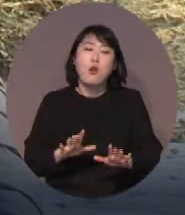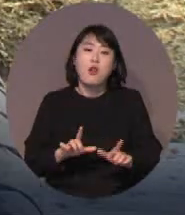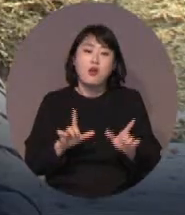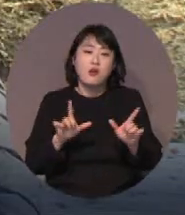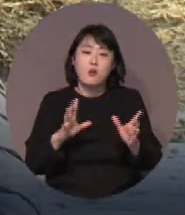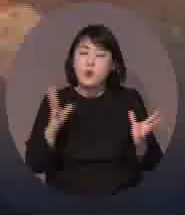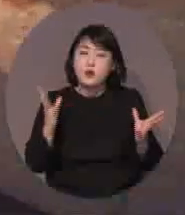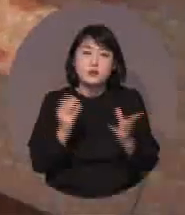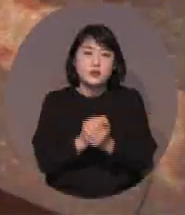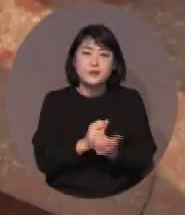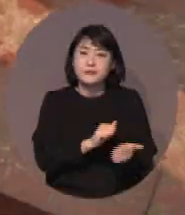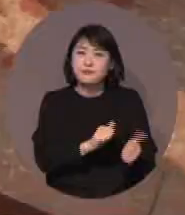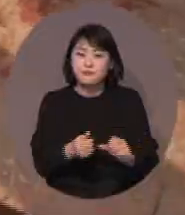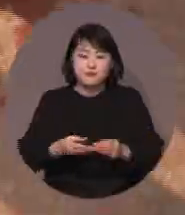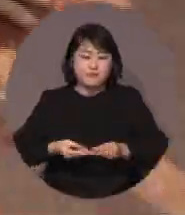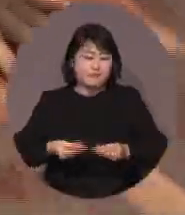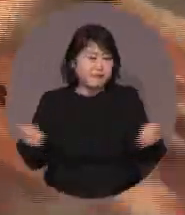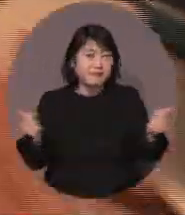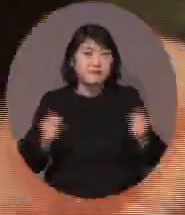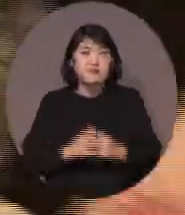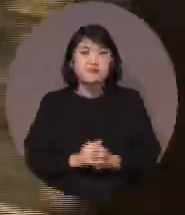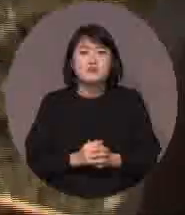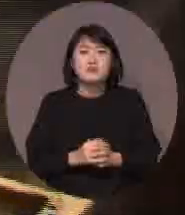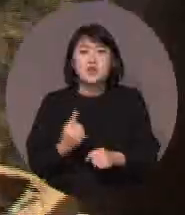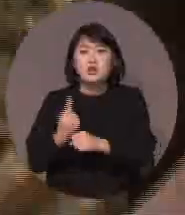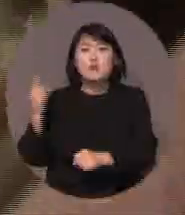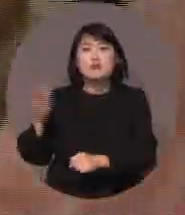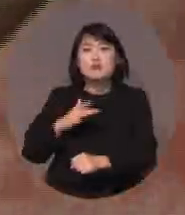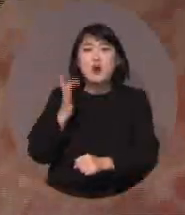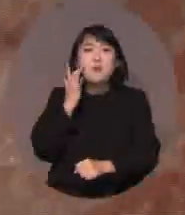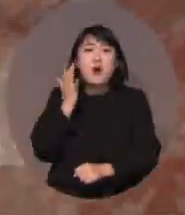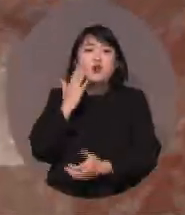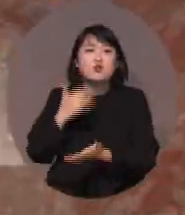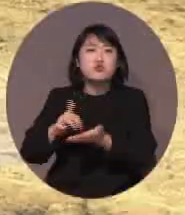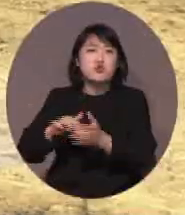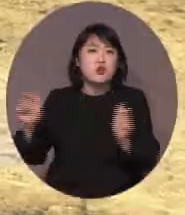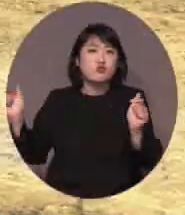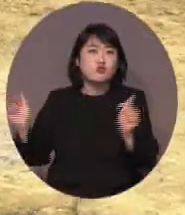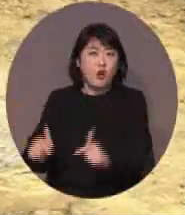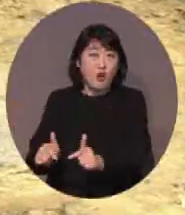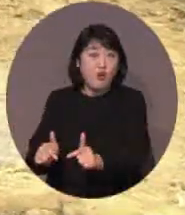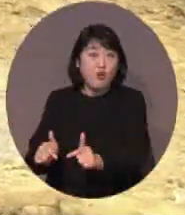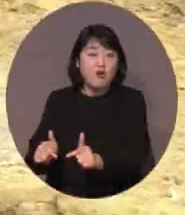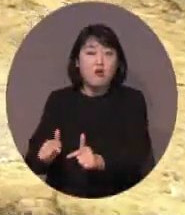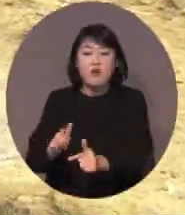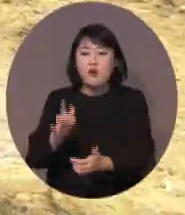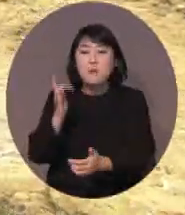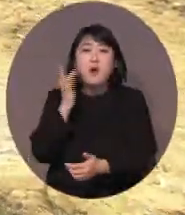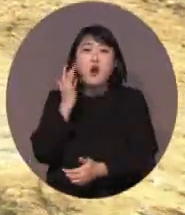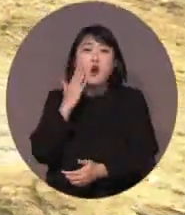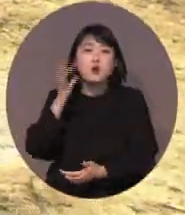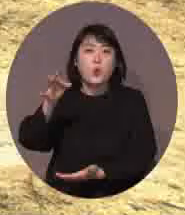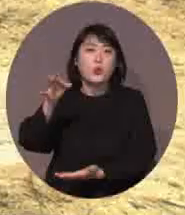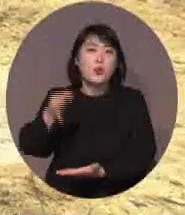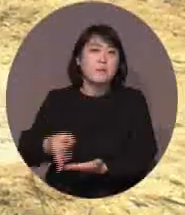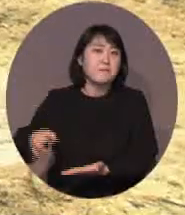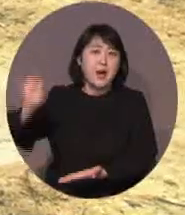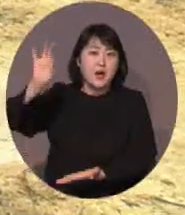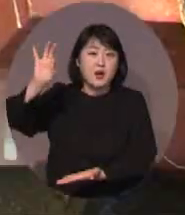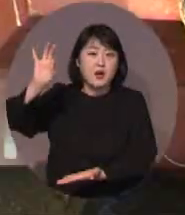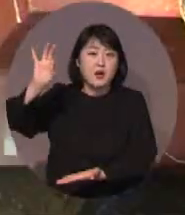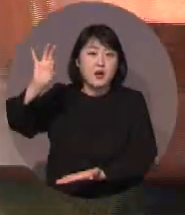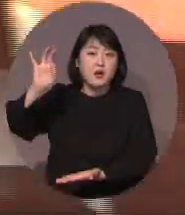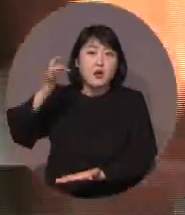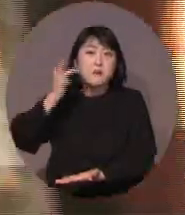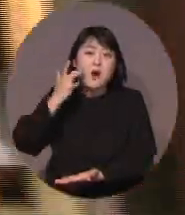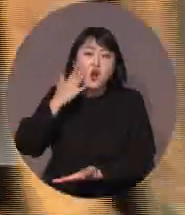전면사였어요 지난해부터 전국적으로 꿀벌의 수가 크게 줄면서 벌의 가격도 급등해